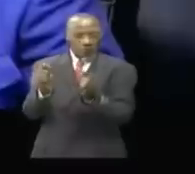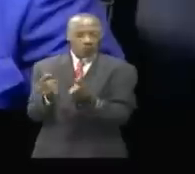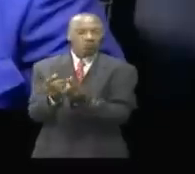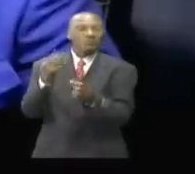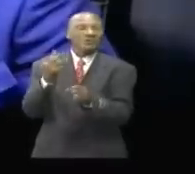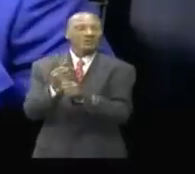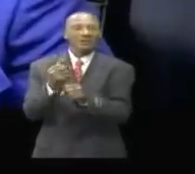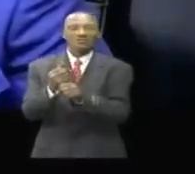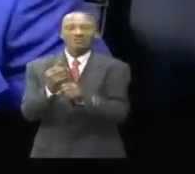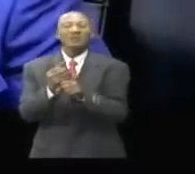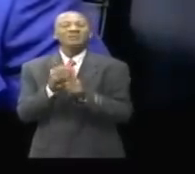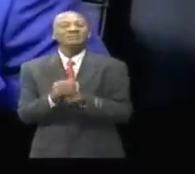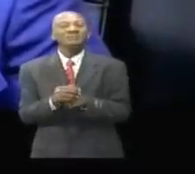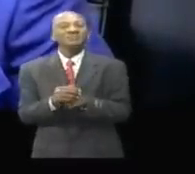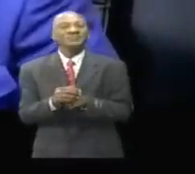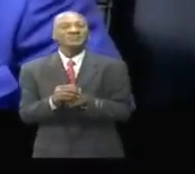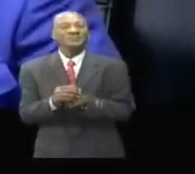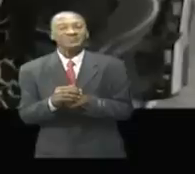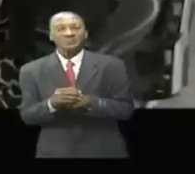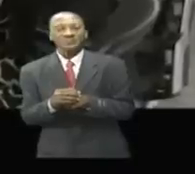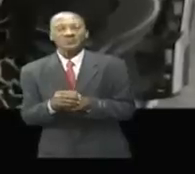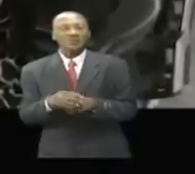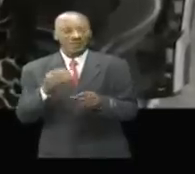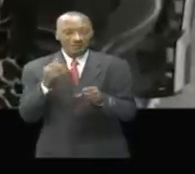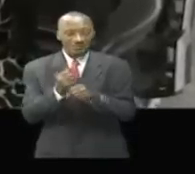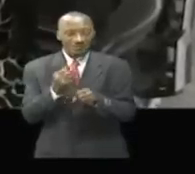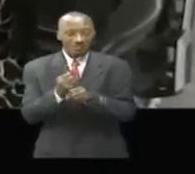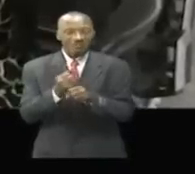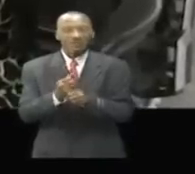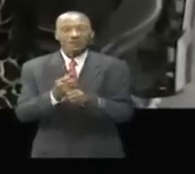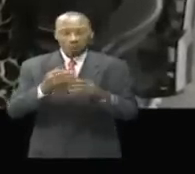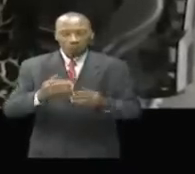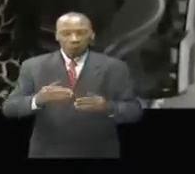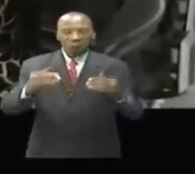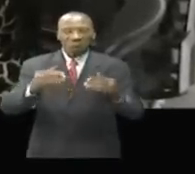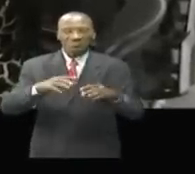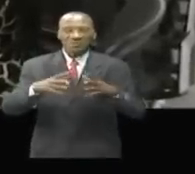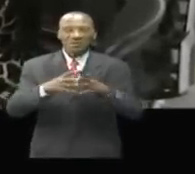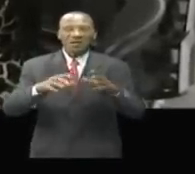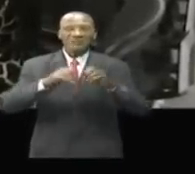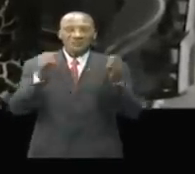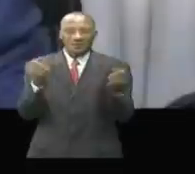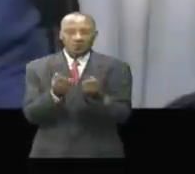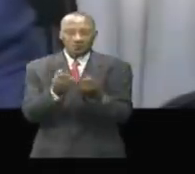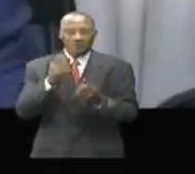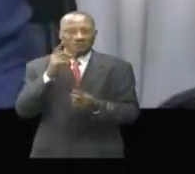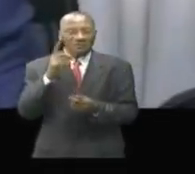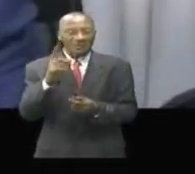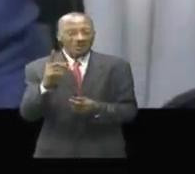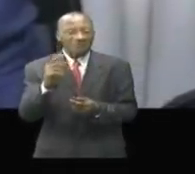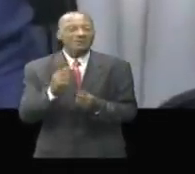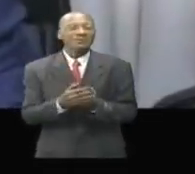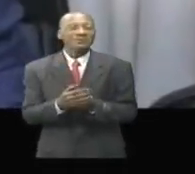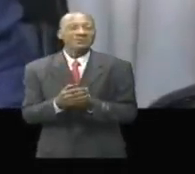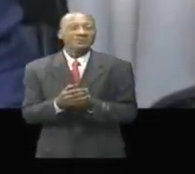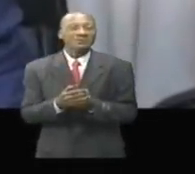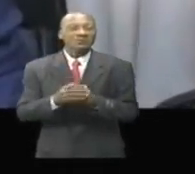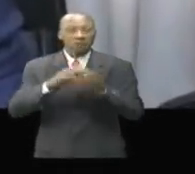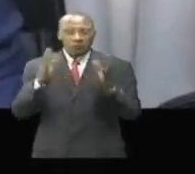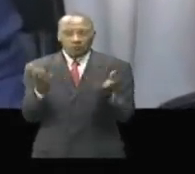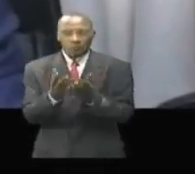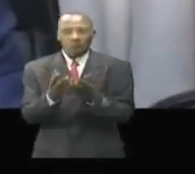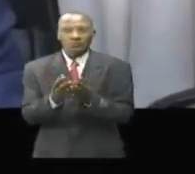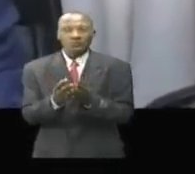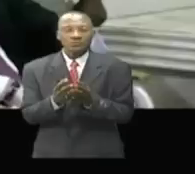Mandungubula, assisté par ses adjoints. Des travaux qui seront exécutés par la société Deep World, cette structure était tour à tour